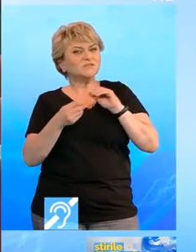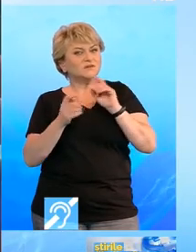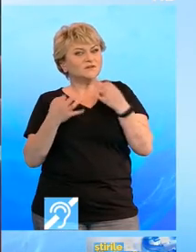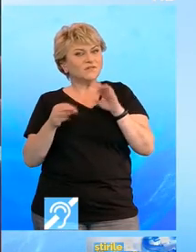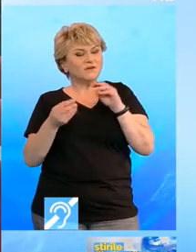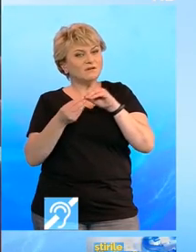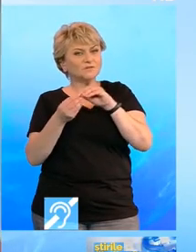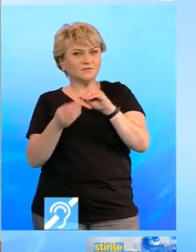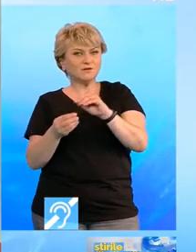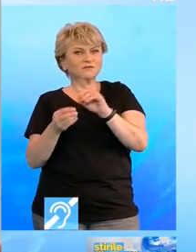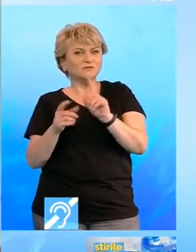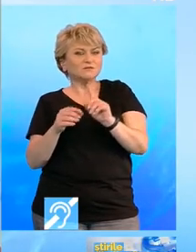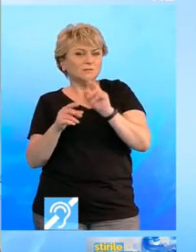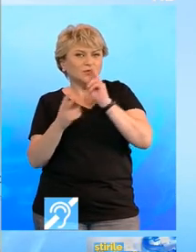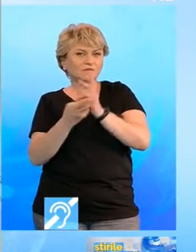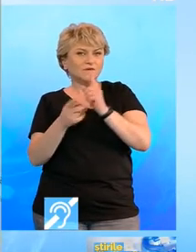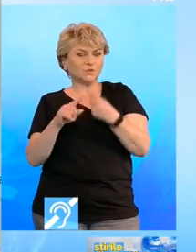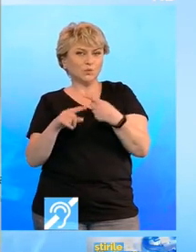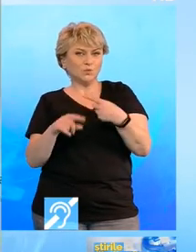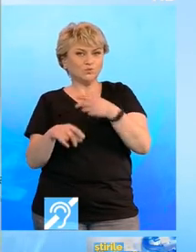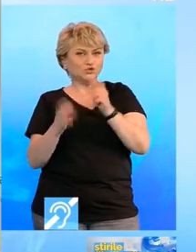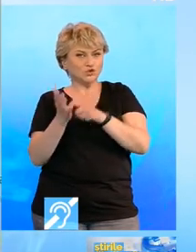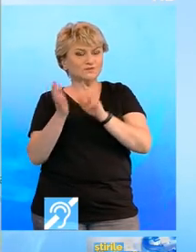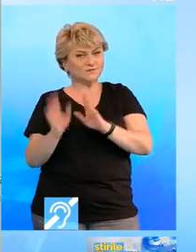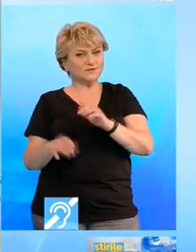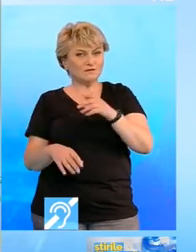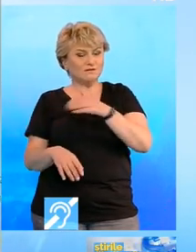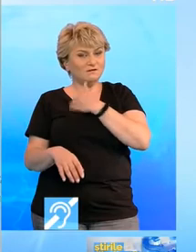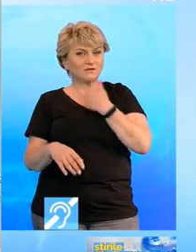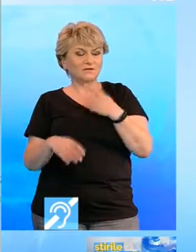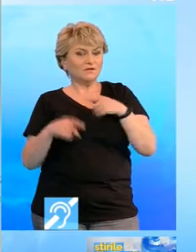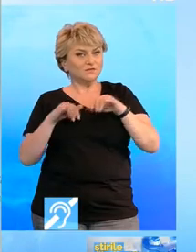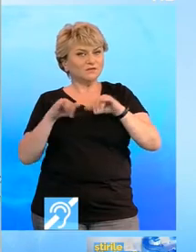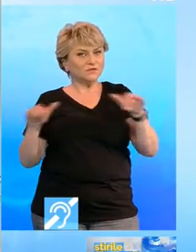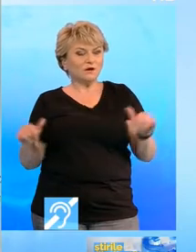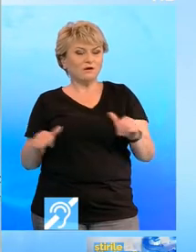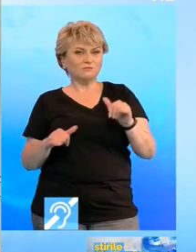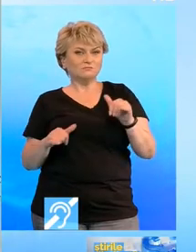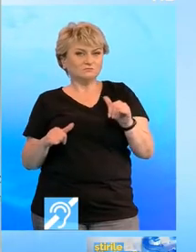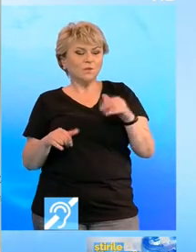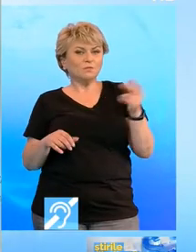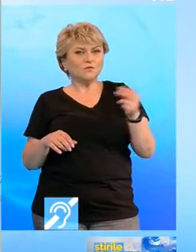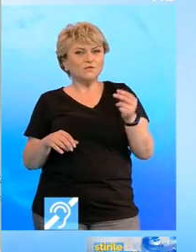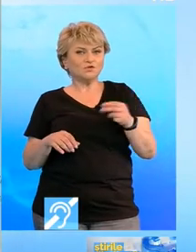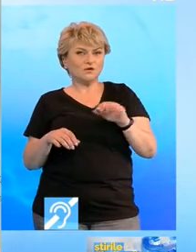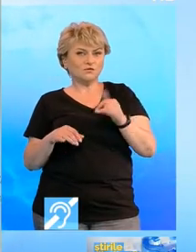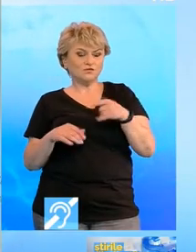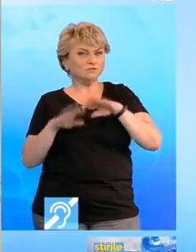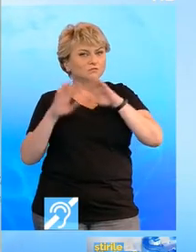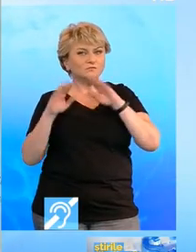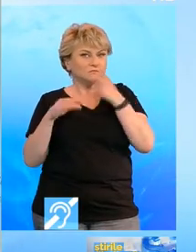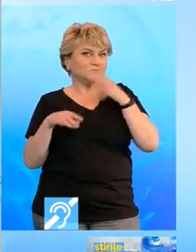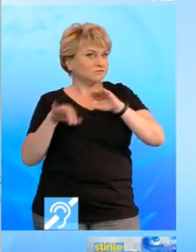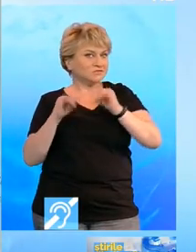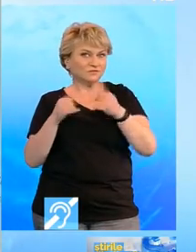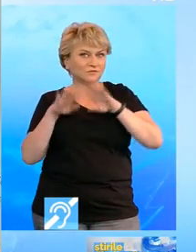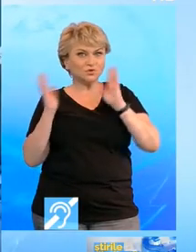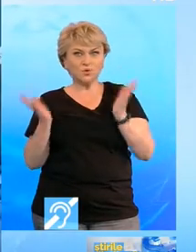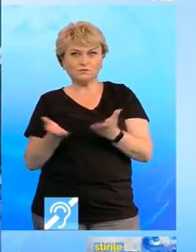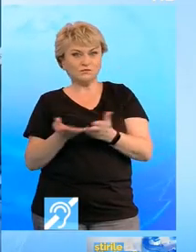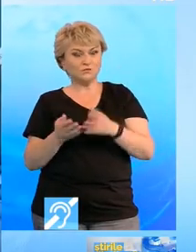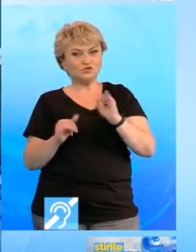cerințele elevilor. Un plus de dezvoltare personală și profesională, un plus de conectivitate cu ce se întâmplă în toată lumea, un